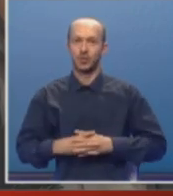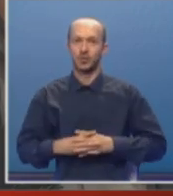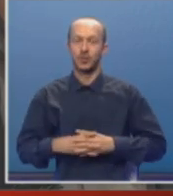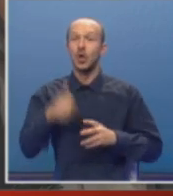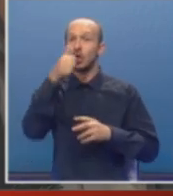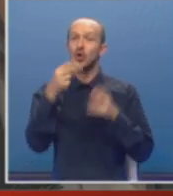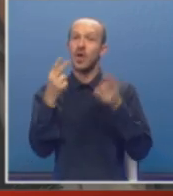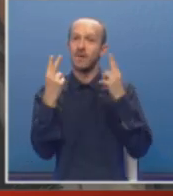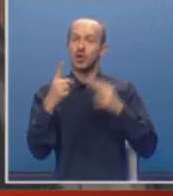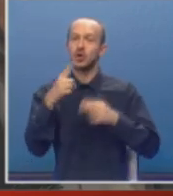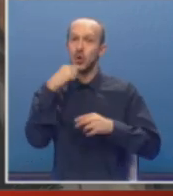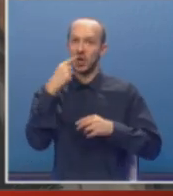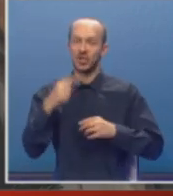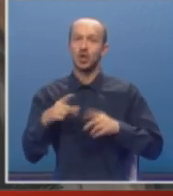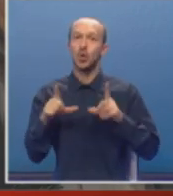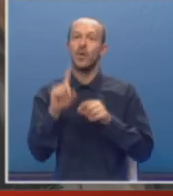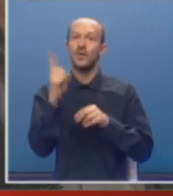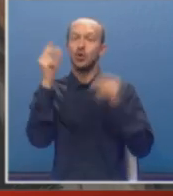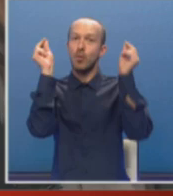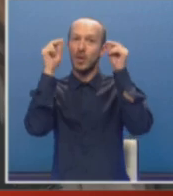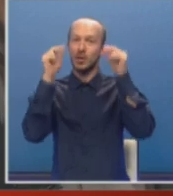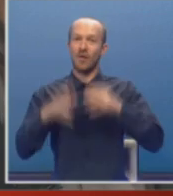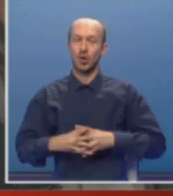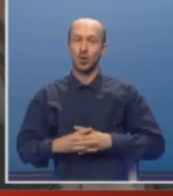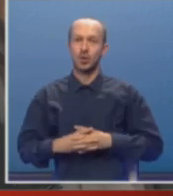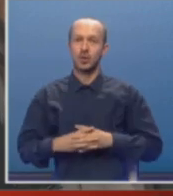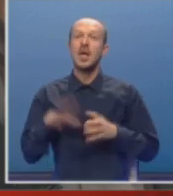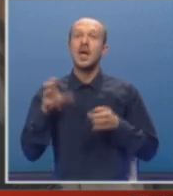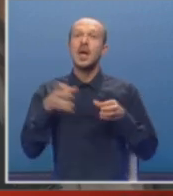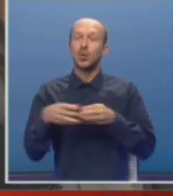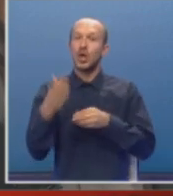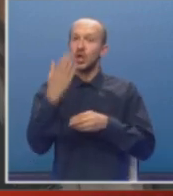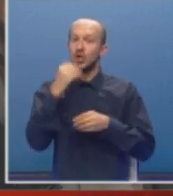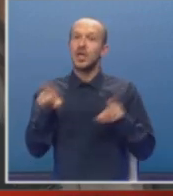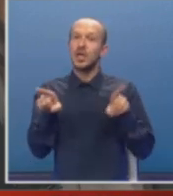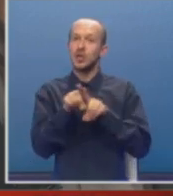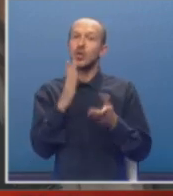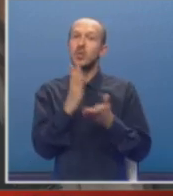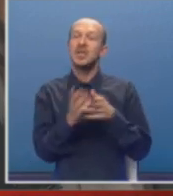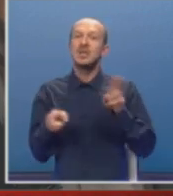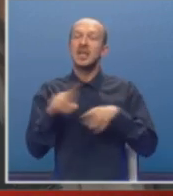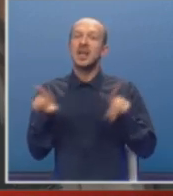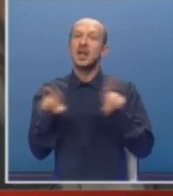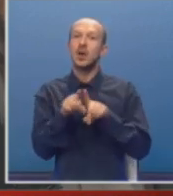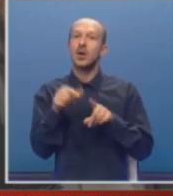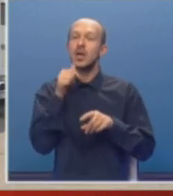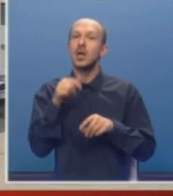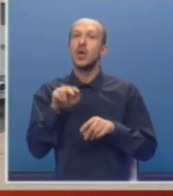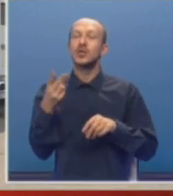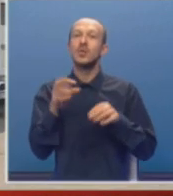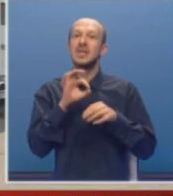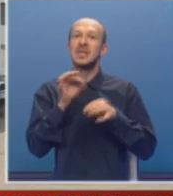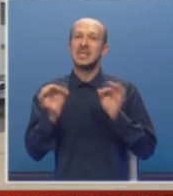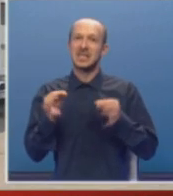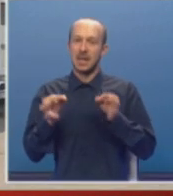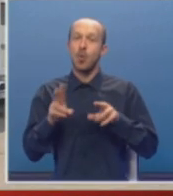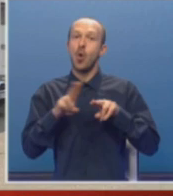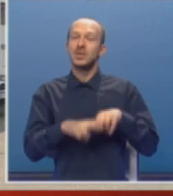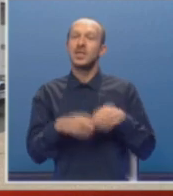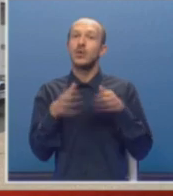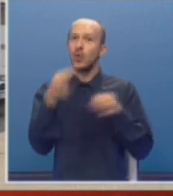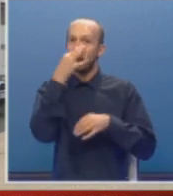što je važno reći da u visokom obrazovanju te kategorije će isto biti tretirane kao i u ostalom sistemu. Ostaje